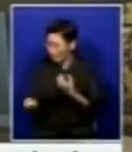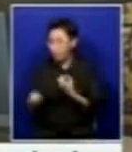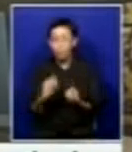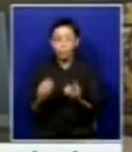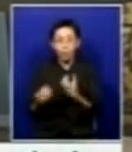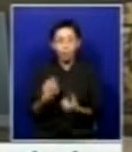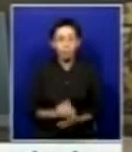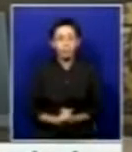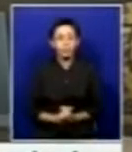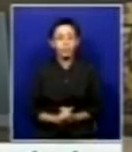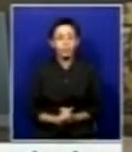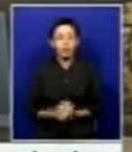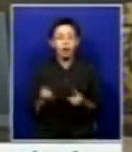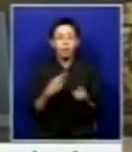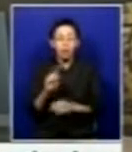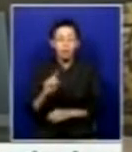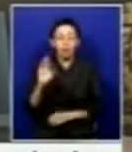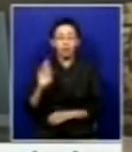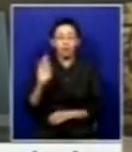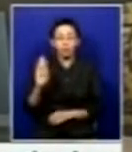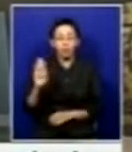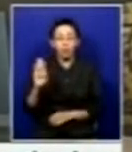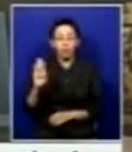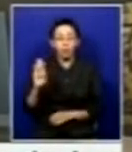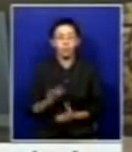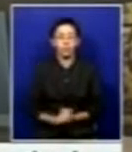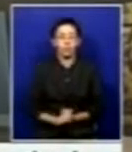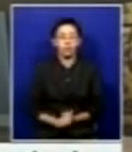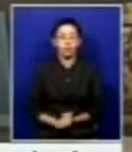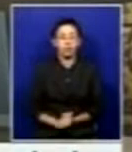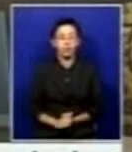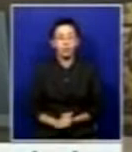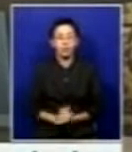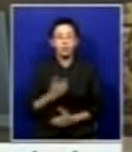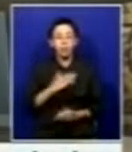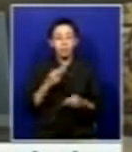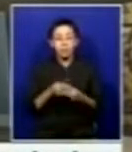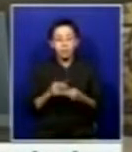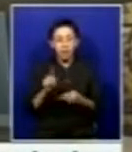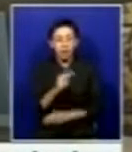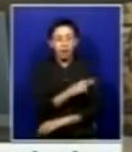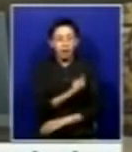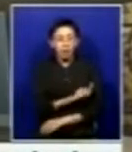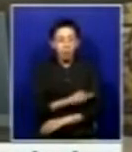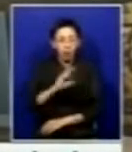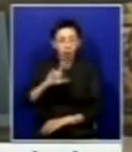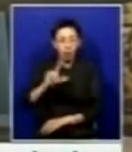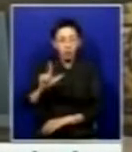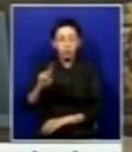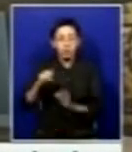าง Facebook Fanpage ครับท่านประธานครับผมตั้งชื่อว่าหมอชนน่าน FC ไม่มีดราม่า